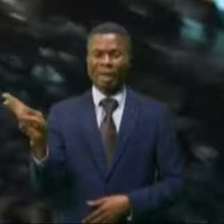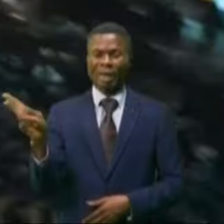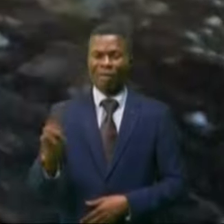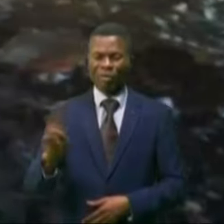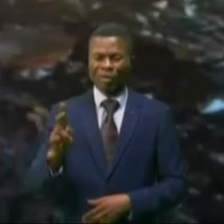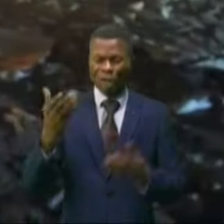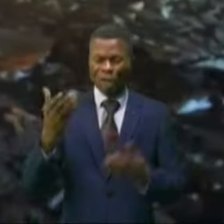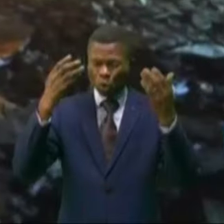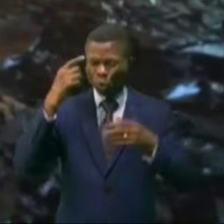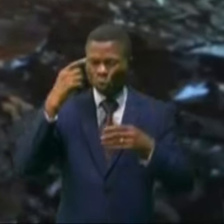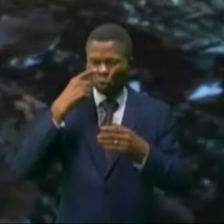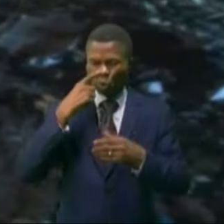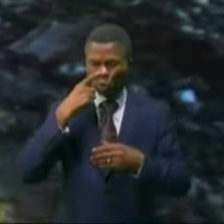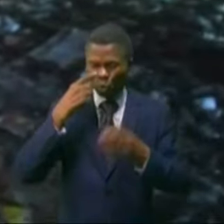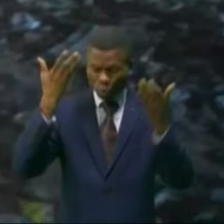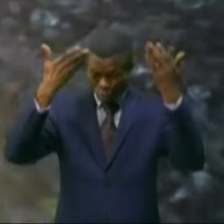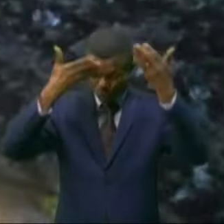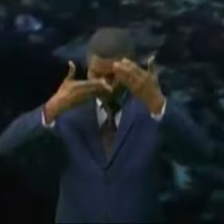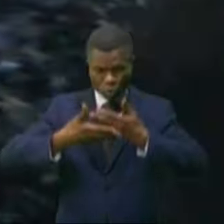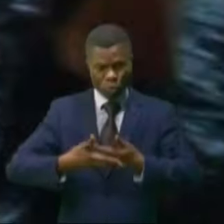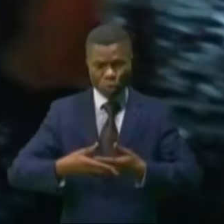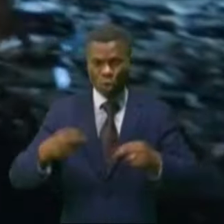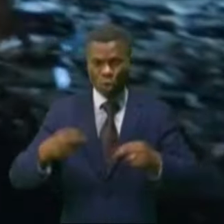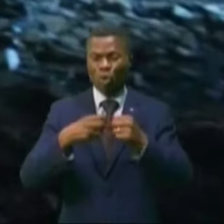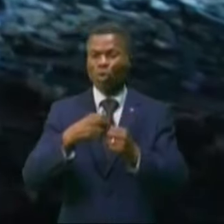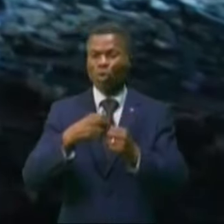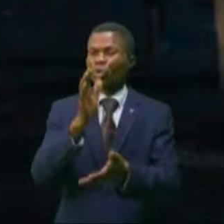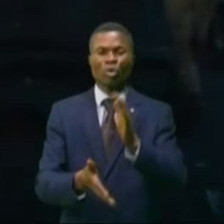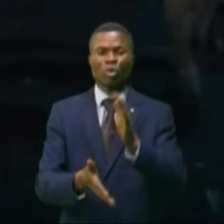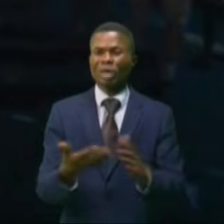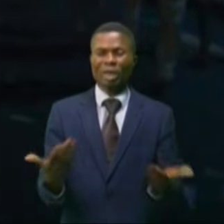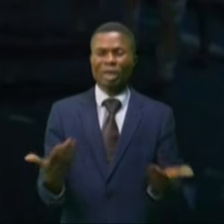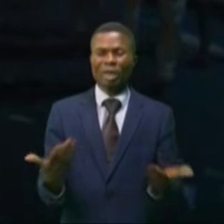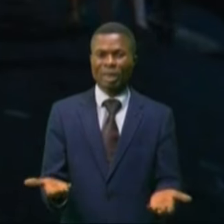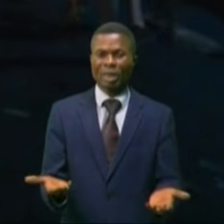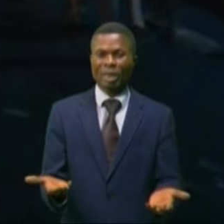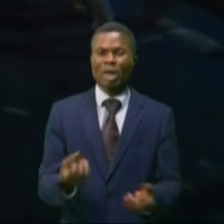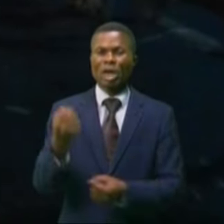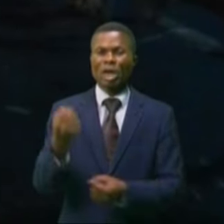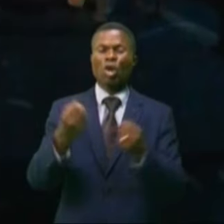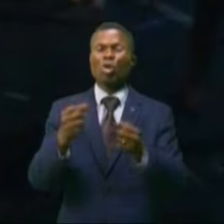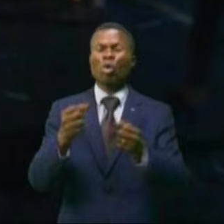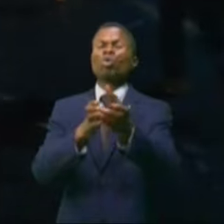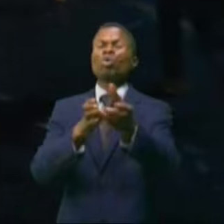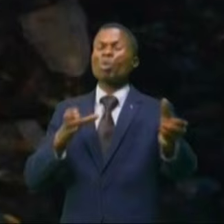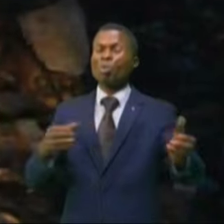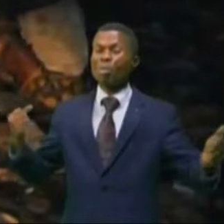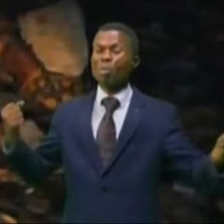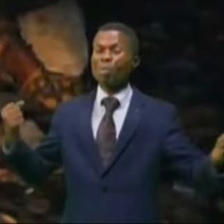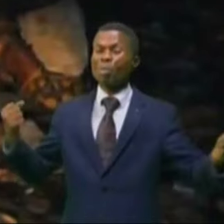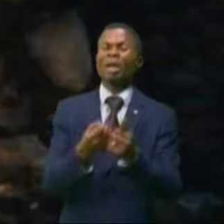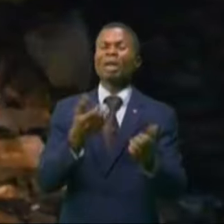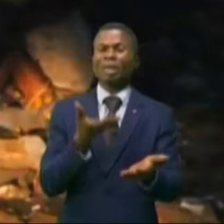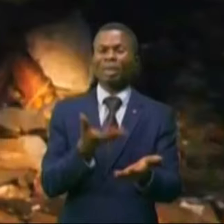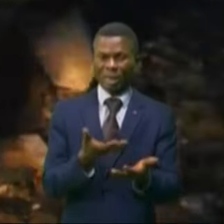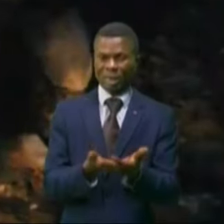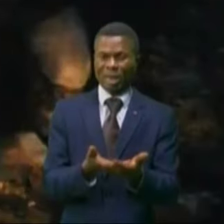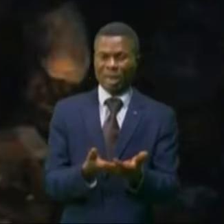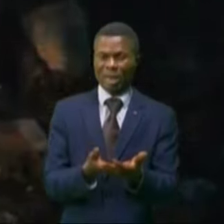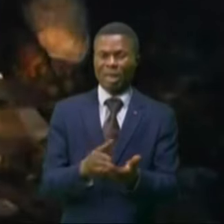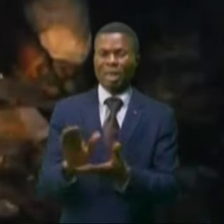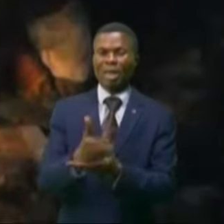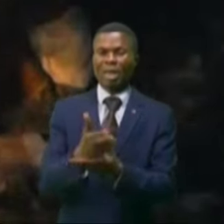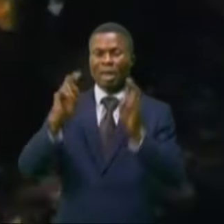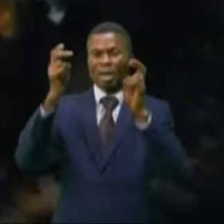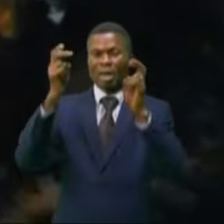noir. L'éclairage public ne fonctionne pas sur cette route très prisée par les camions grand tonnage qui font des navettes entre la ville-province Kinshasa et